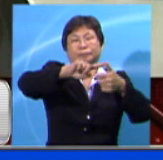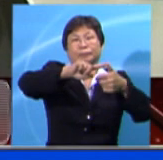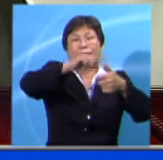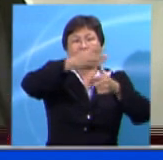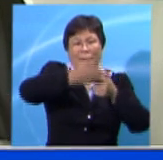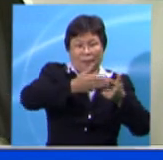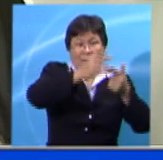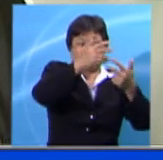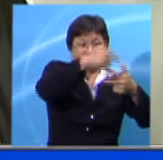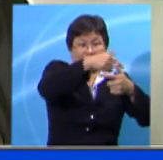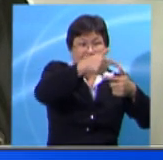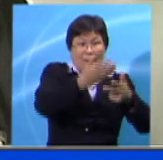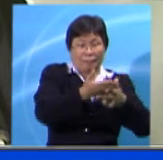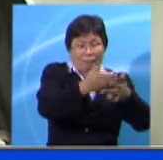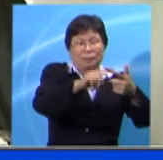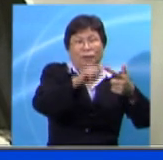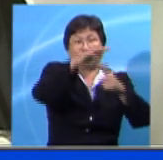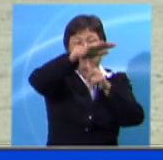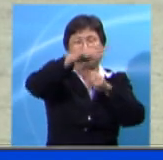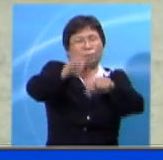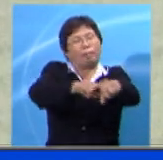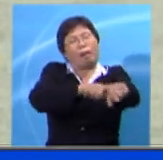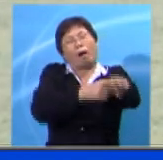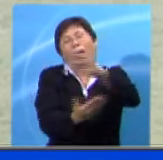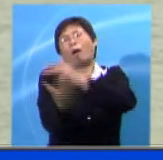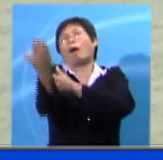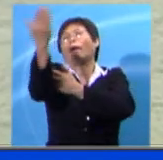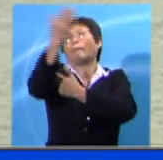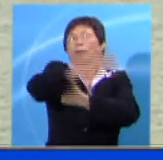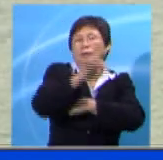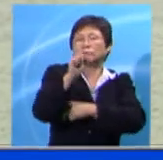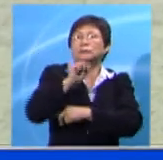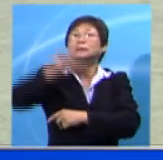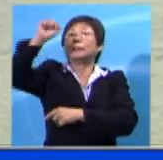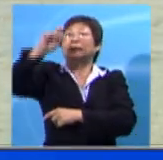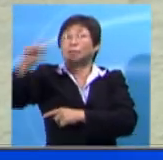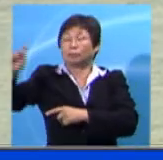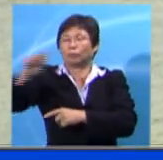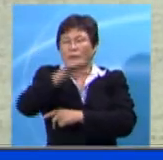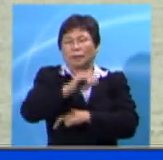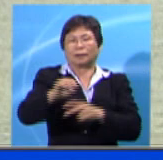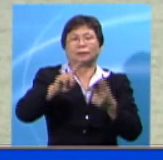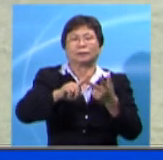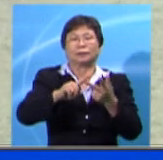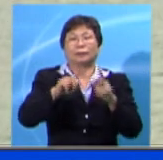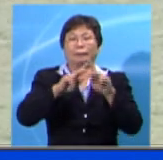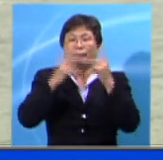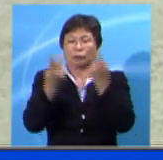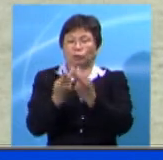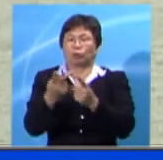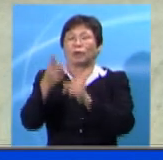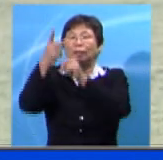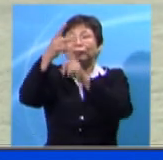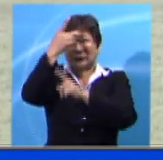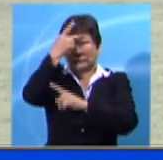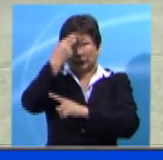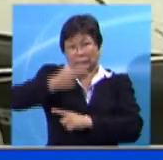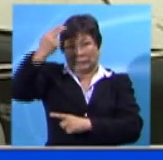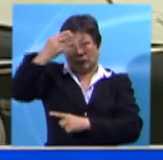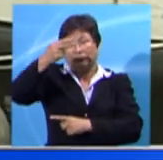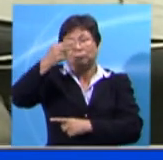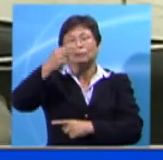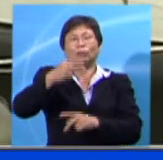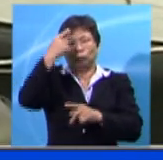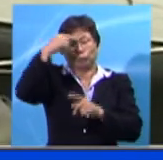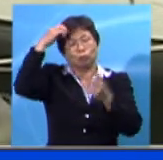helikopter sepanjang masa di Sabah Timur dan begitu juga dengan pasukan khas elit